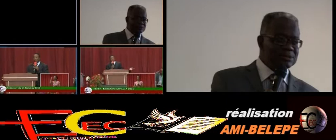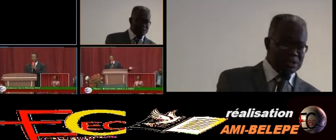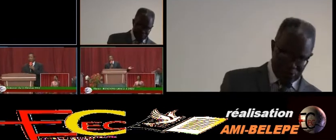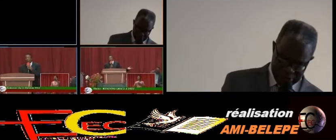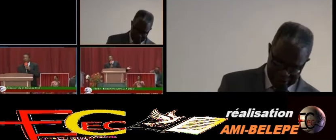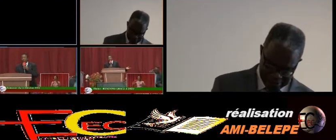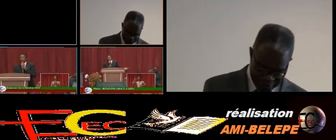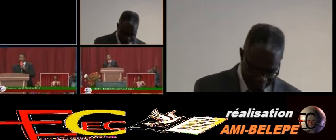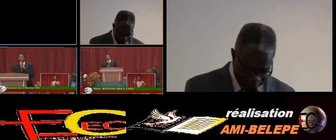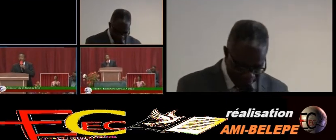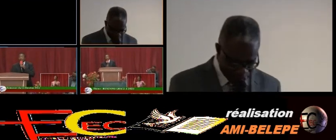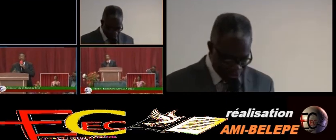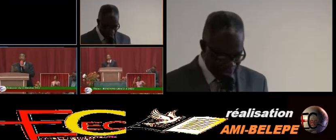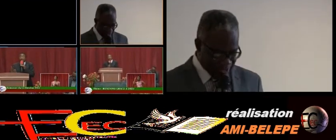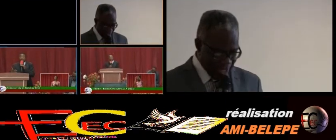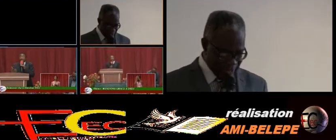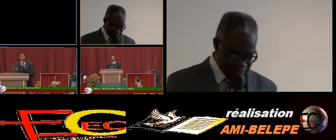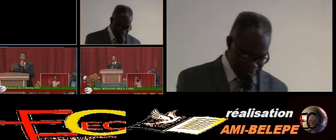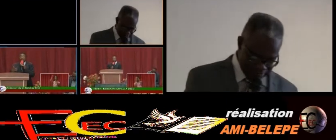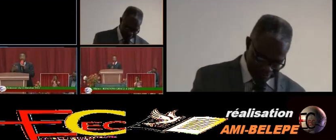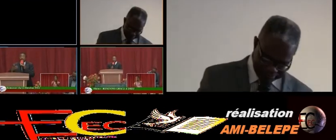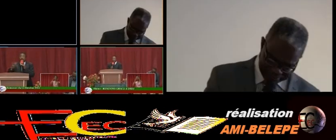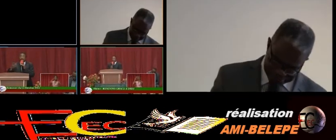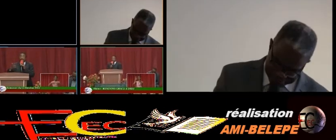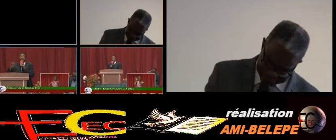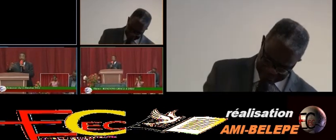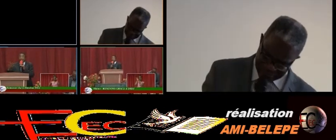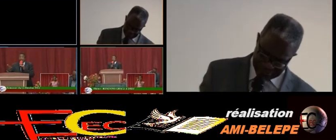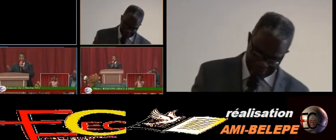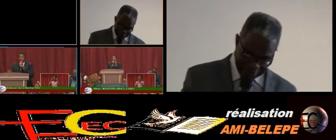Maman, qui peut me lire Matthieu 7, 15?